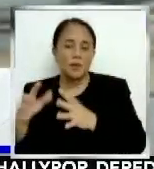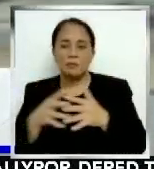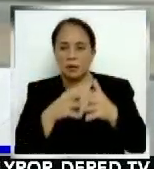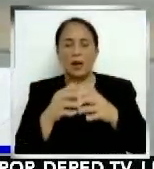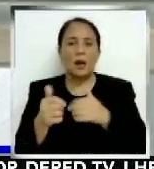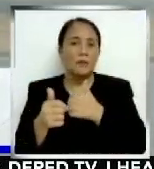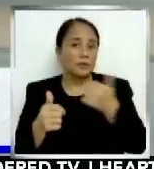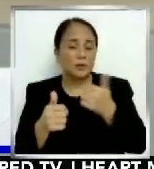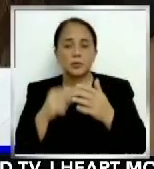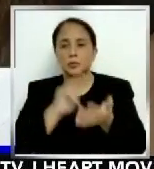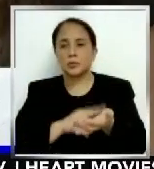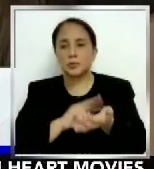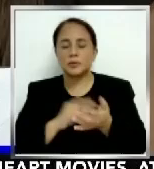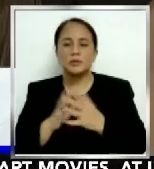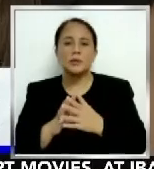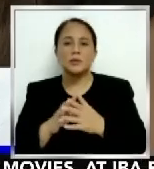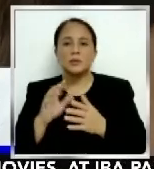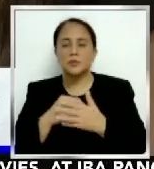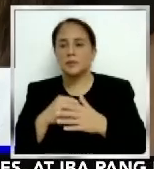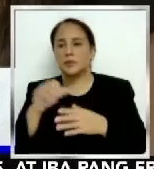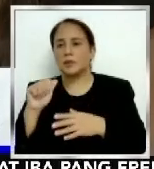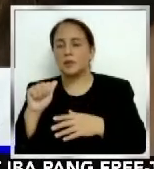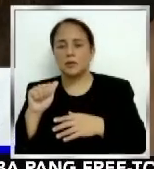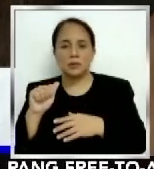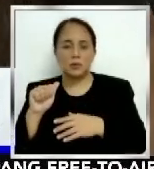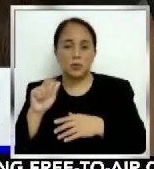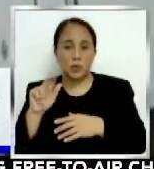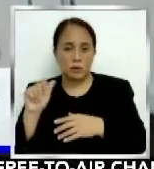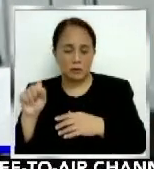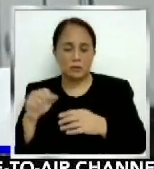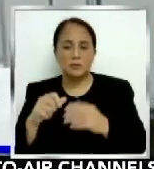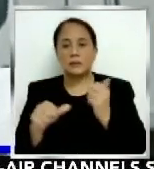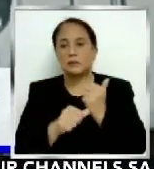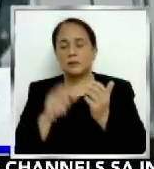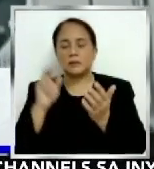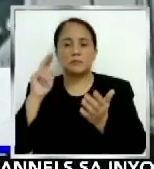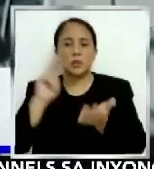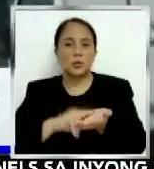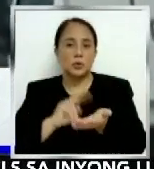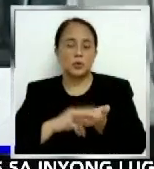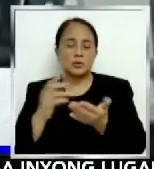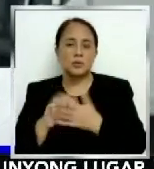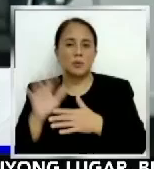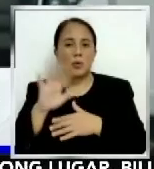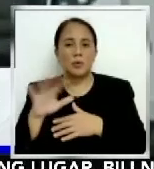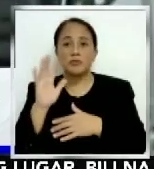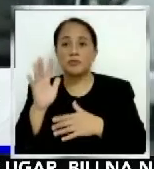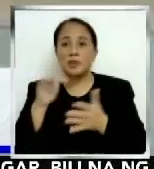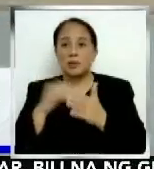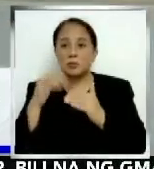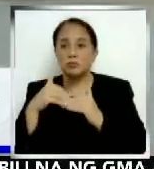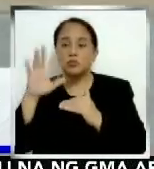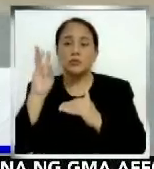nurse mula sa Middle East. Si Divine, assistant nurse ang a-applyan sa Saudi na may sweldong 50,000 hanggang 60,000